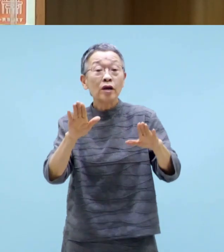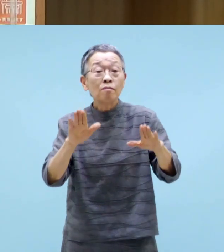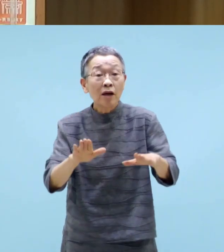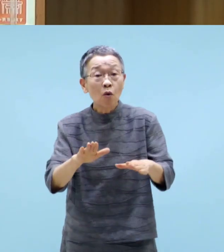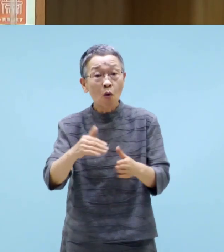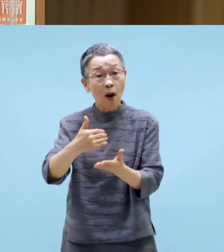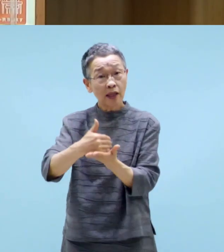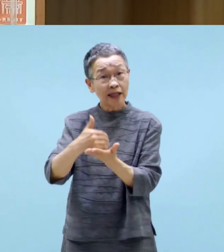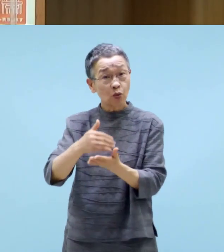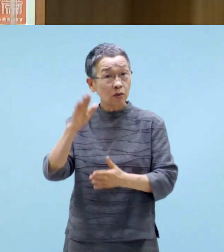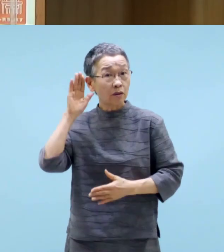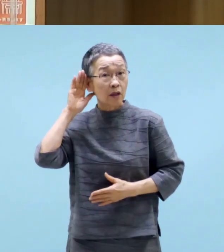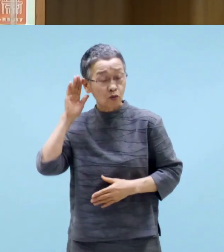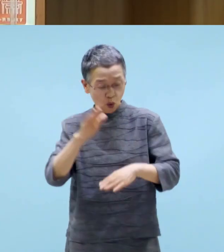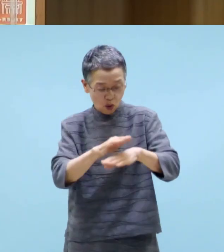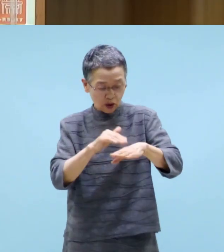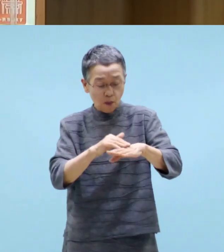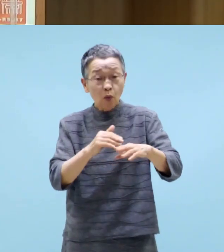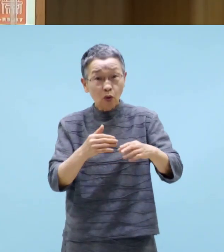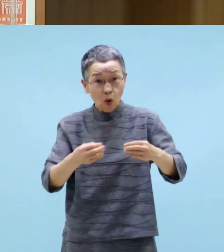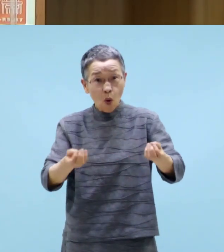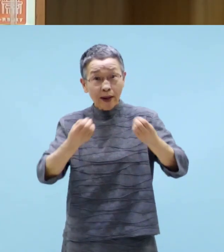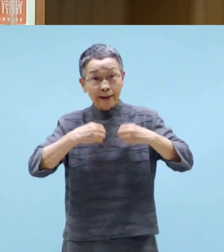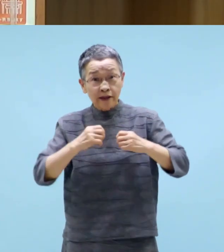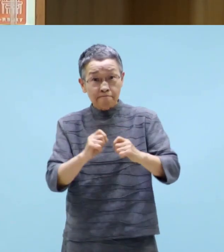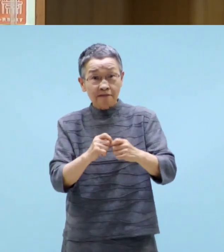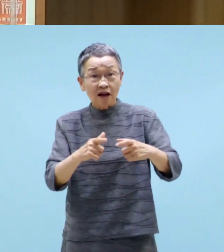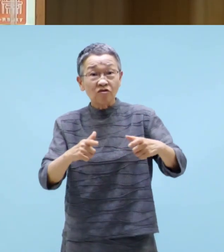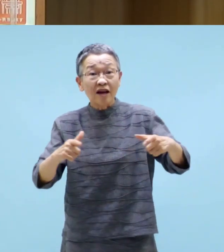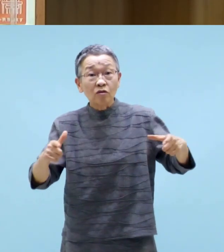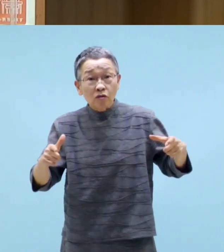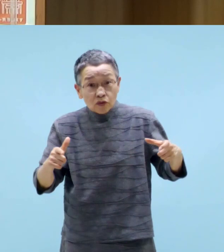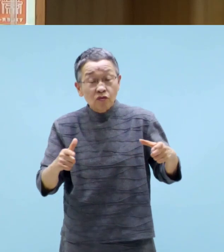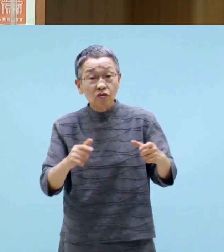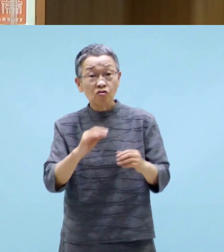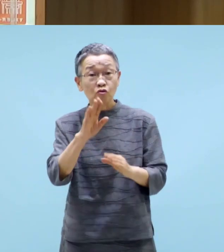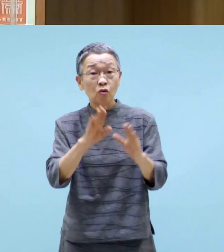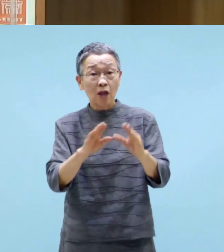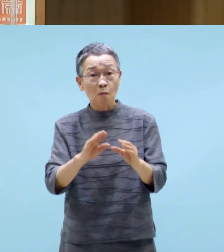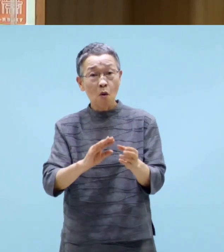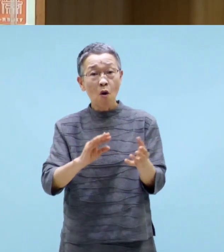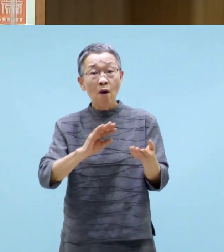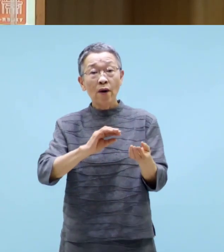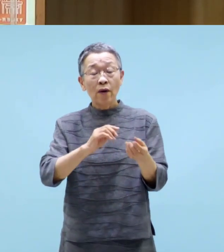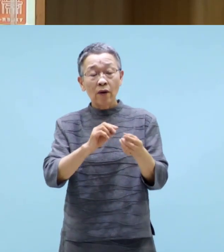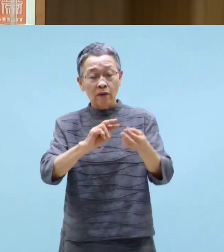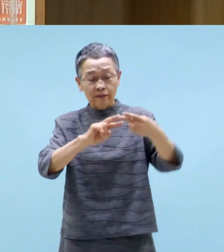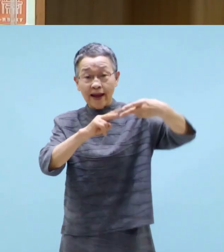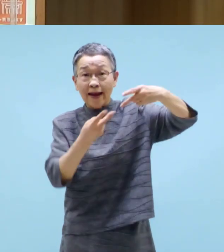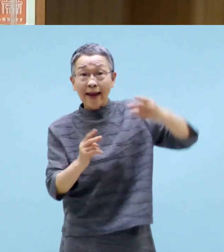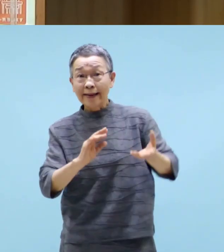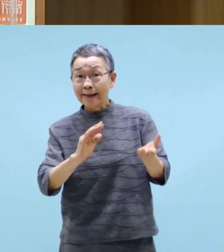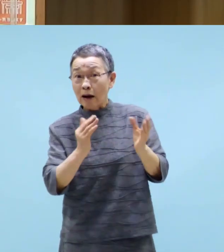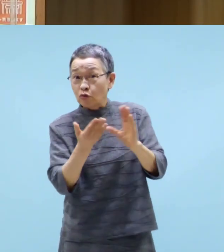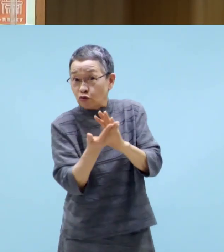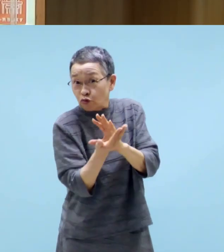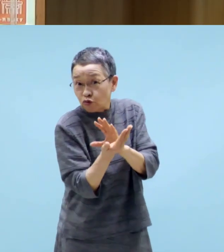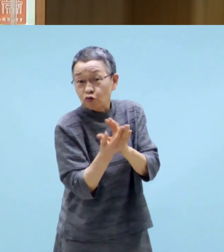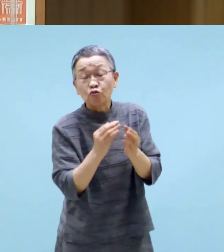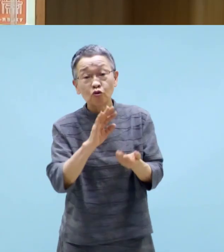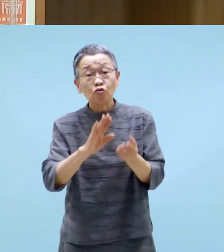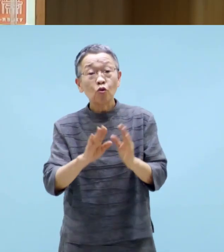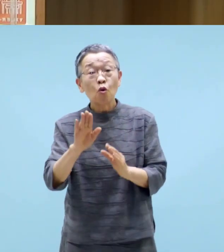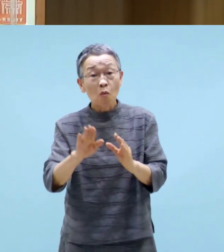ますと、札幌での感染拡大というのは非常に続いている状況で、変異株も、継続して確認されている状況ということがあると思います